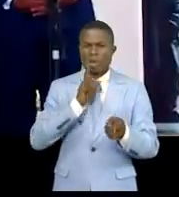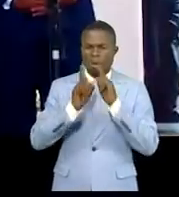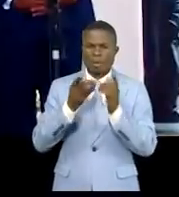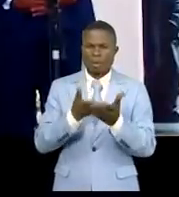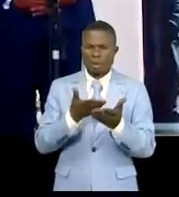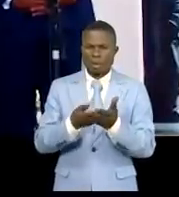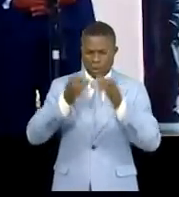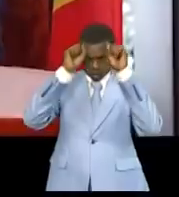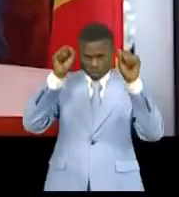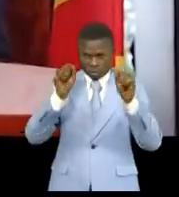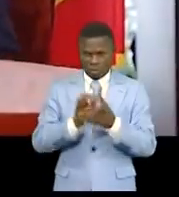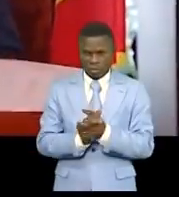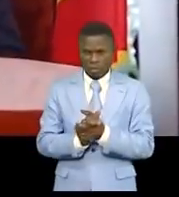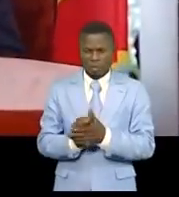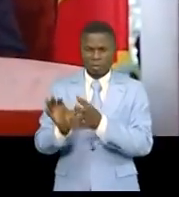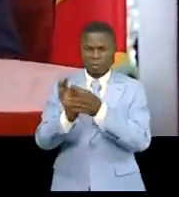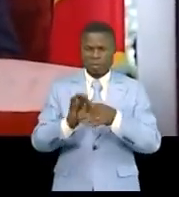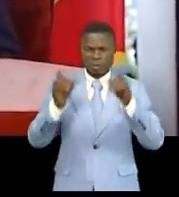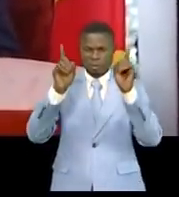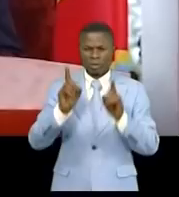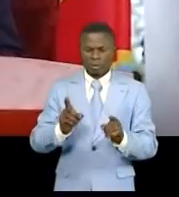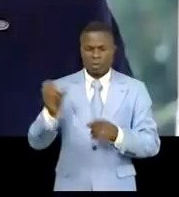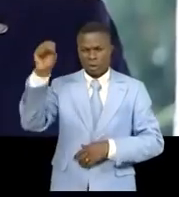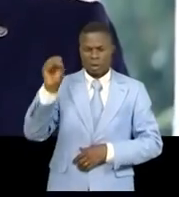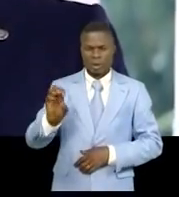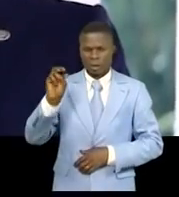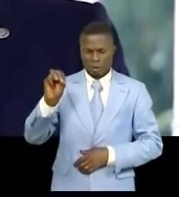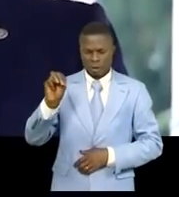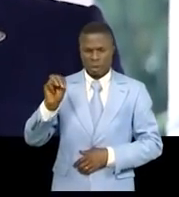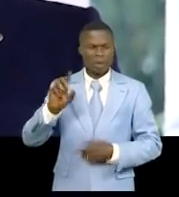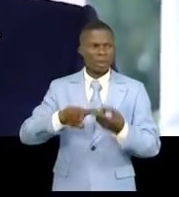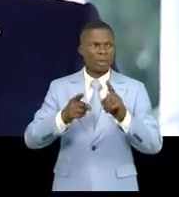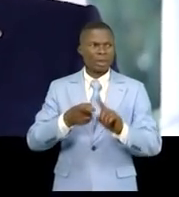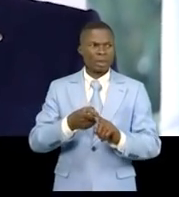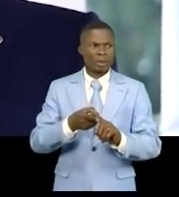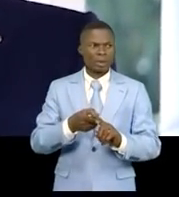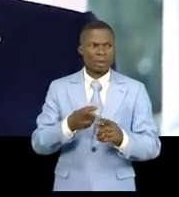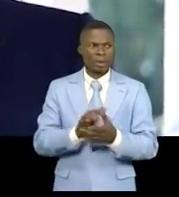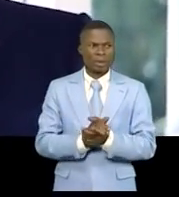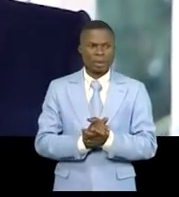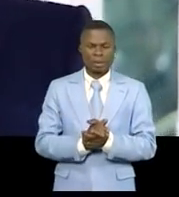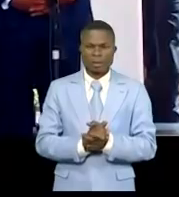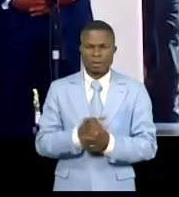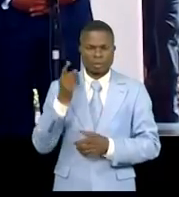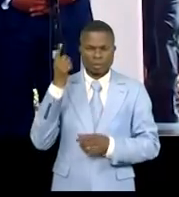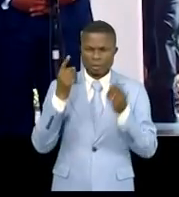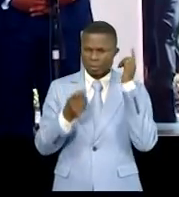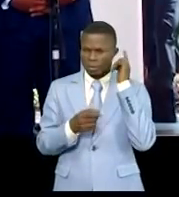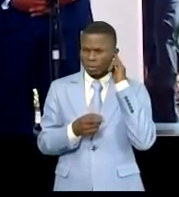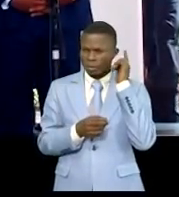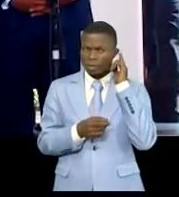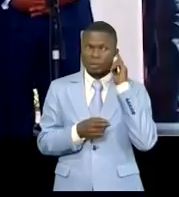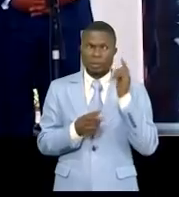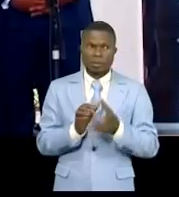le président de la Somalie a exprimé sa reconnaissance à son homologue de la RDC pour le double rôle qu'il joue en sa qualité